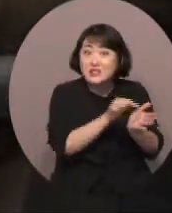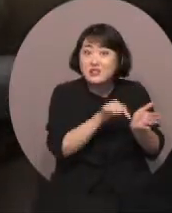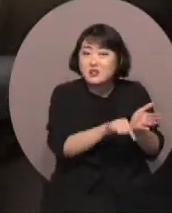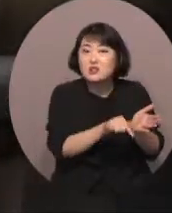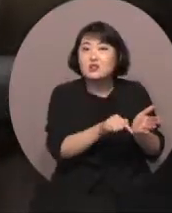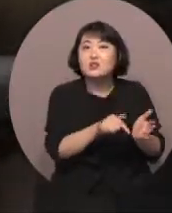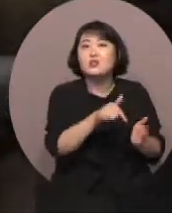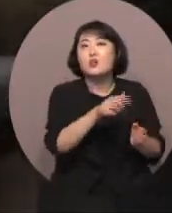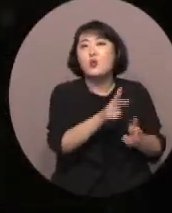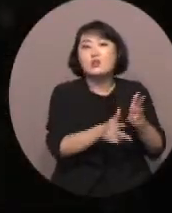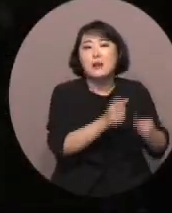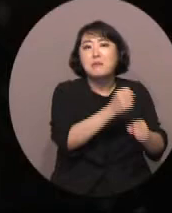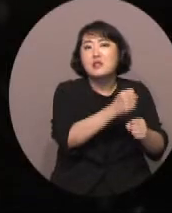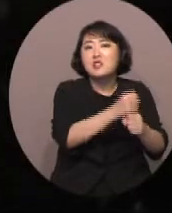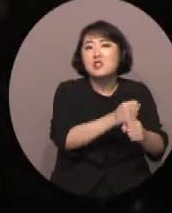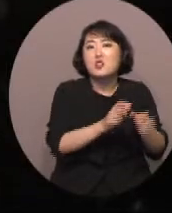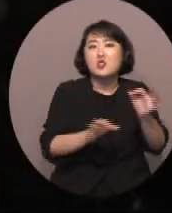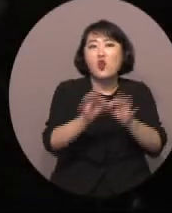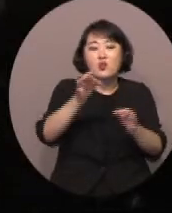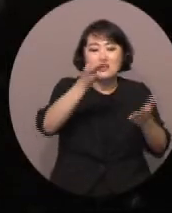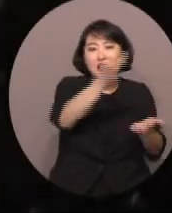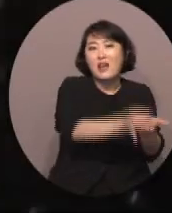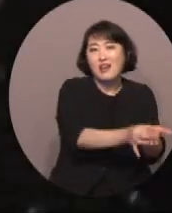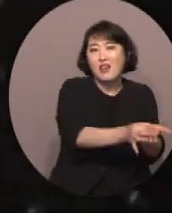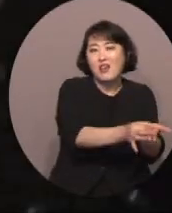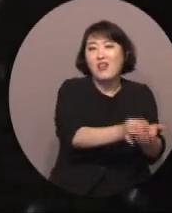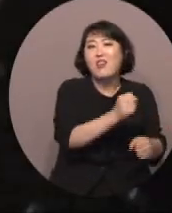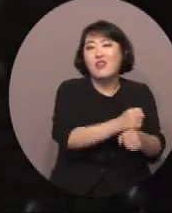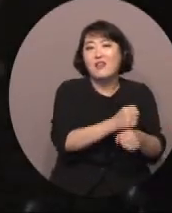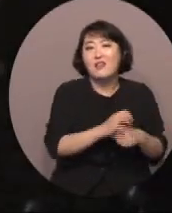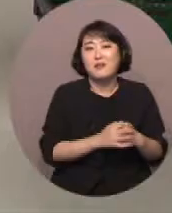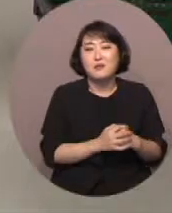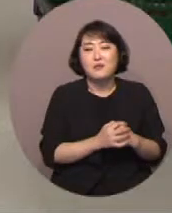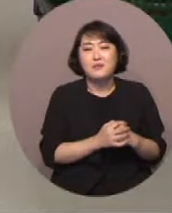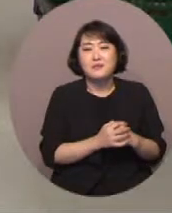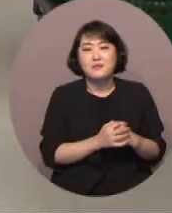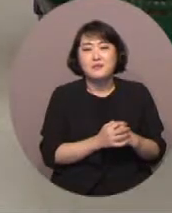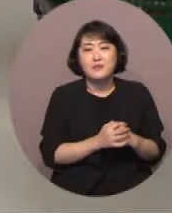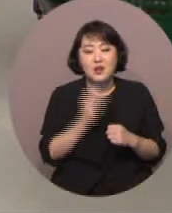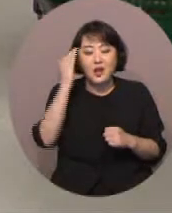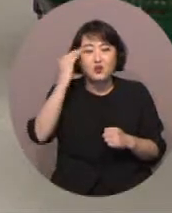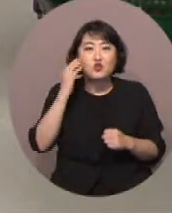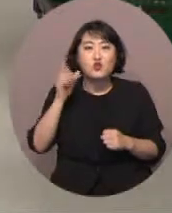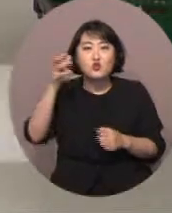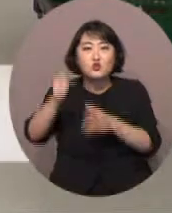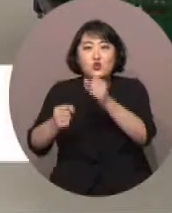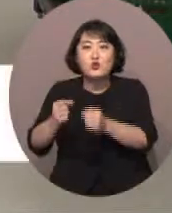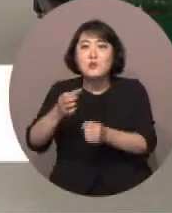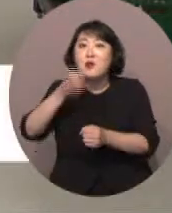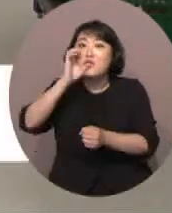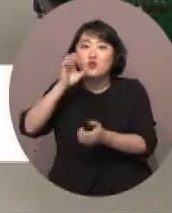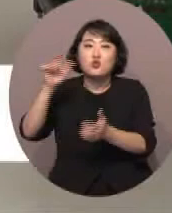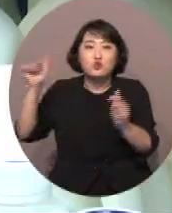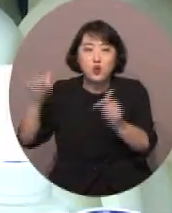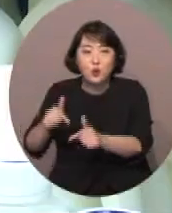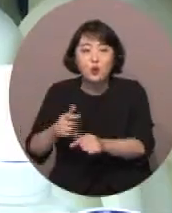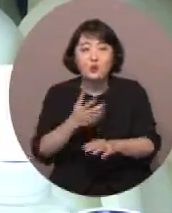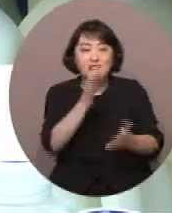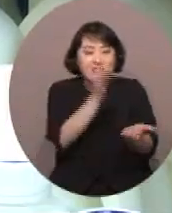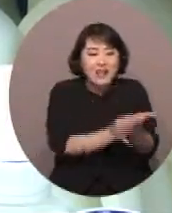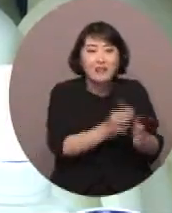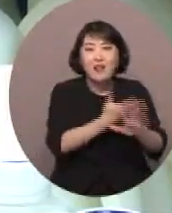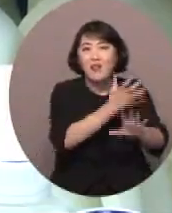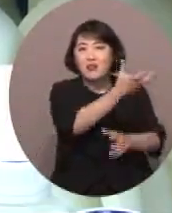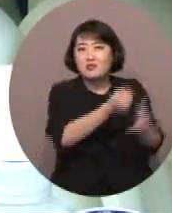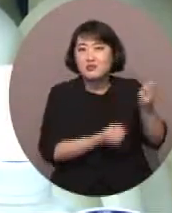만들 가공유의 납품 단가를 더 낮추는 겁니다. 국내 우유 소비량 감소와 저렴한 가공유의 수입 증가로 위기를